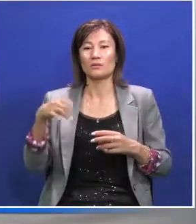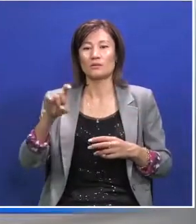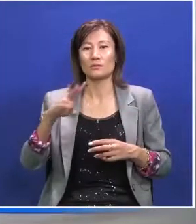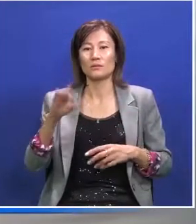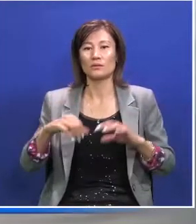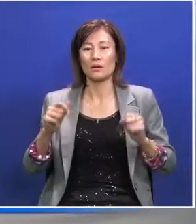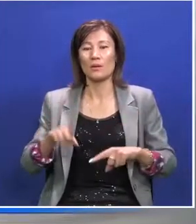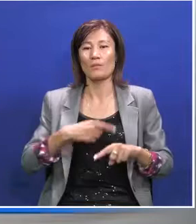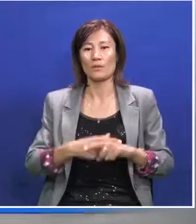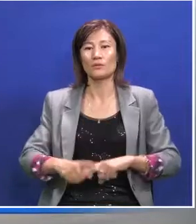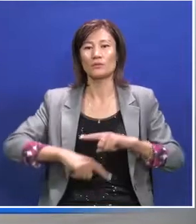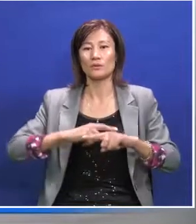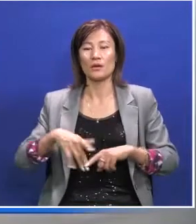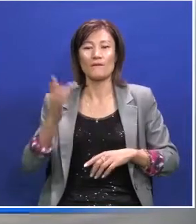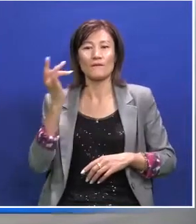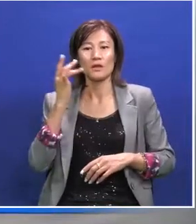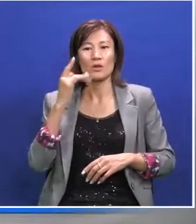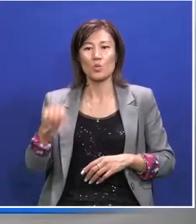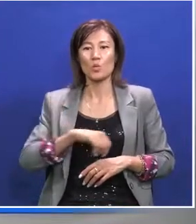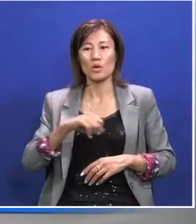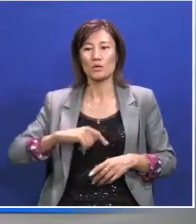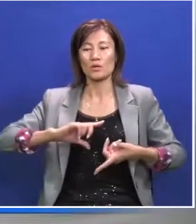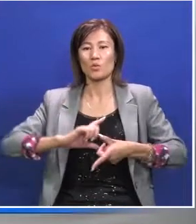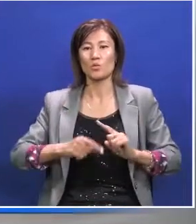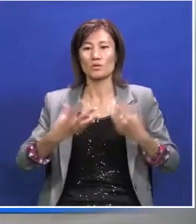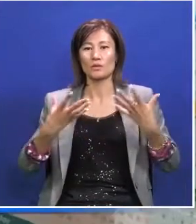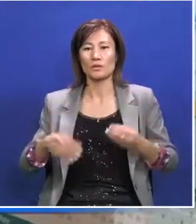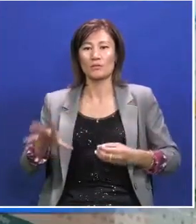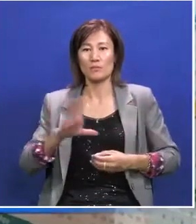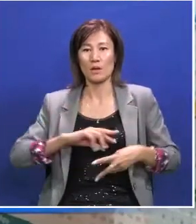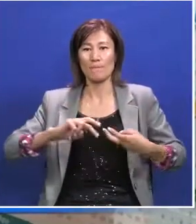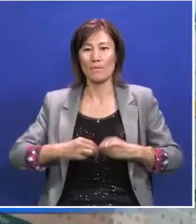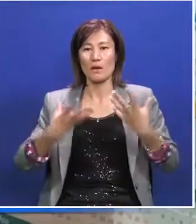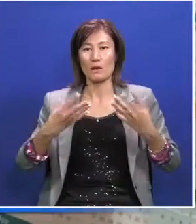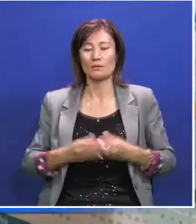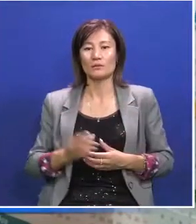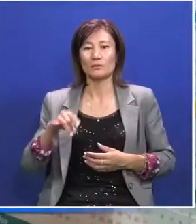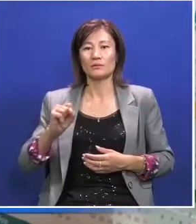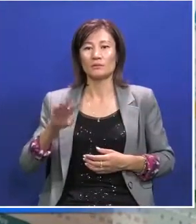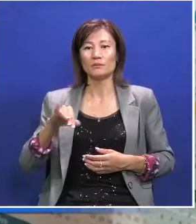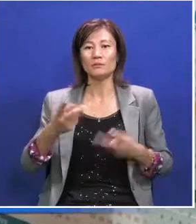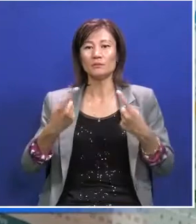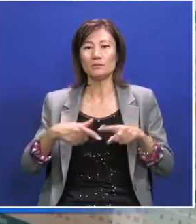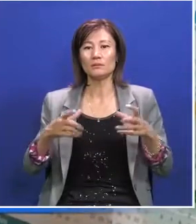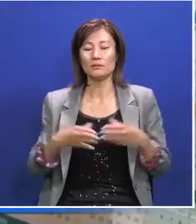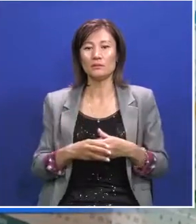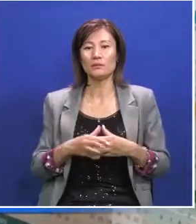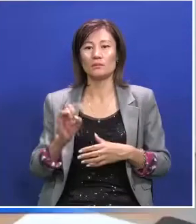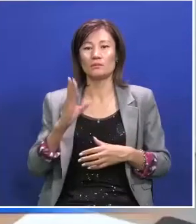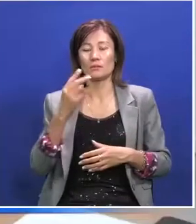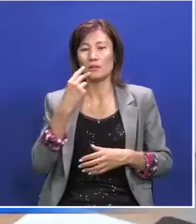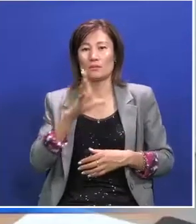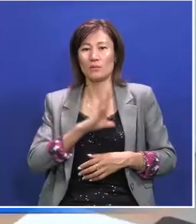Оның өткізілуіне әрі кезеңде өзіндік өзгерістер енгізіледі. Мәселен, осы жолы цифрлық технологияларды қолдануға басымдық беріліп